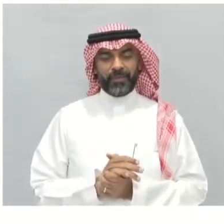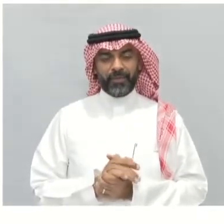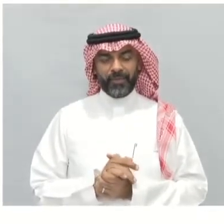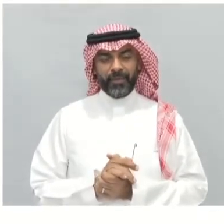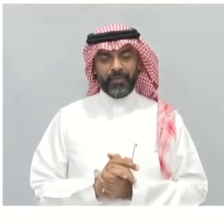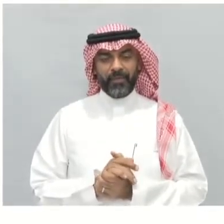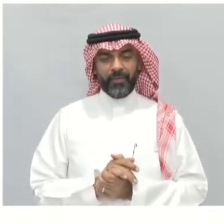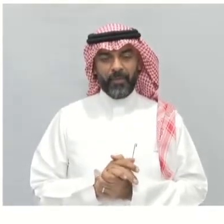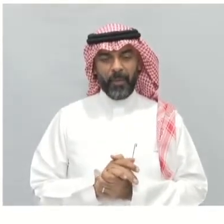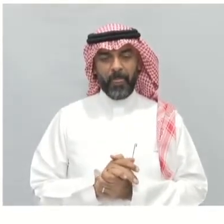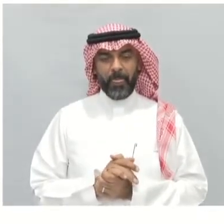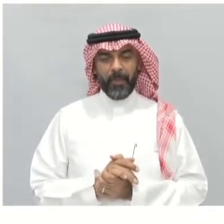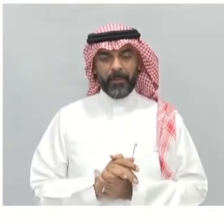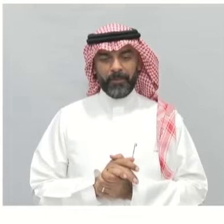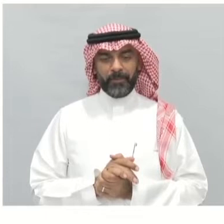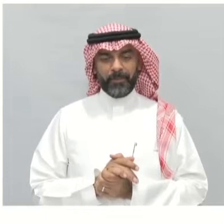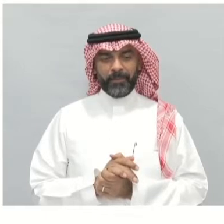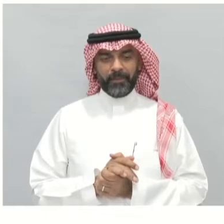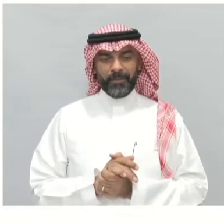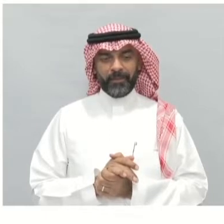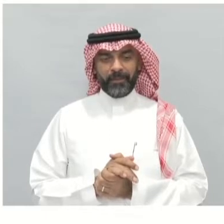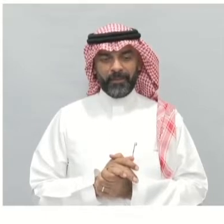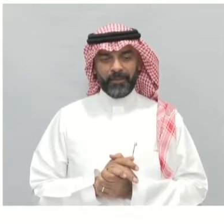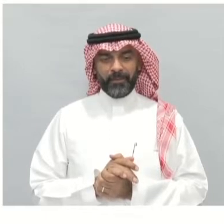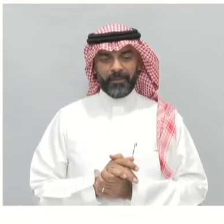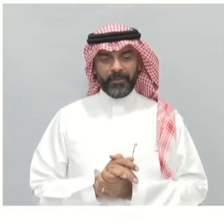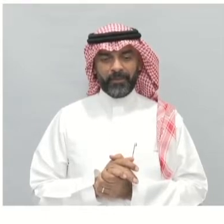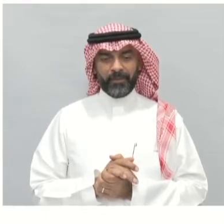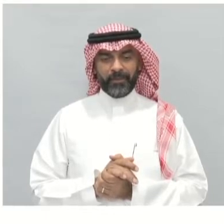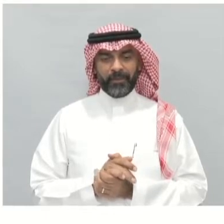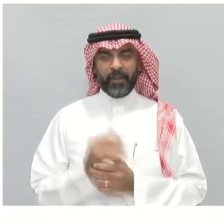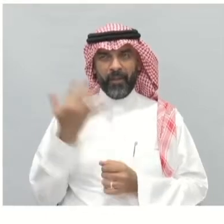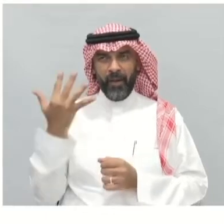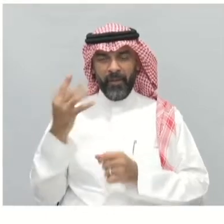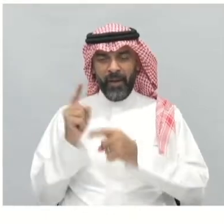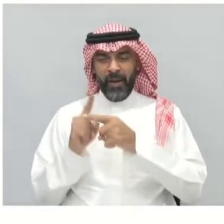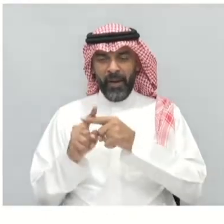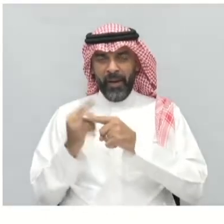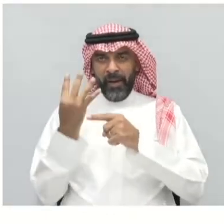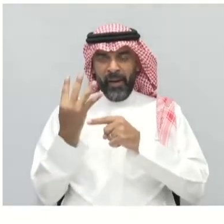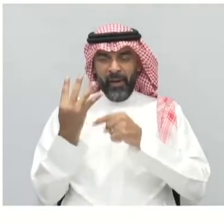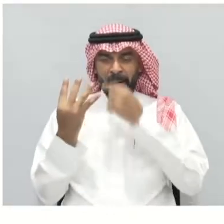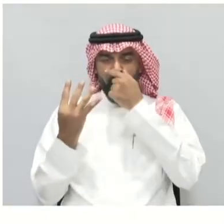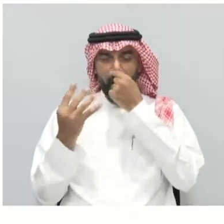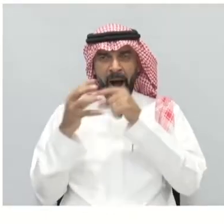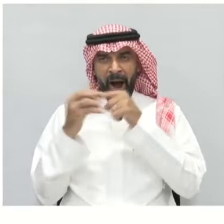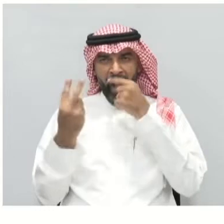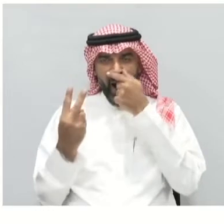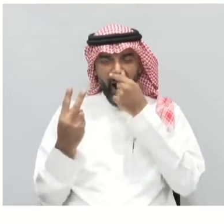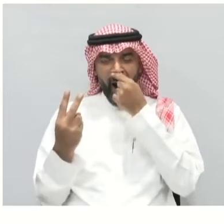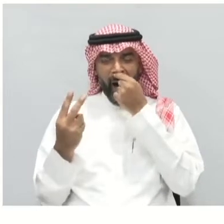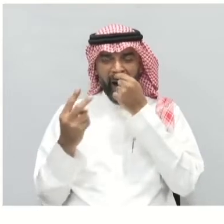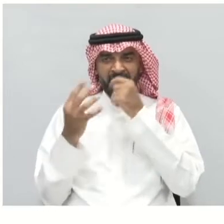راح اوجد الجمله العدديه تصبح الان خمسه زائد اربعه ناقص اثنين